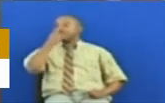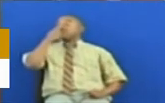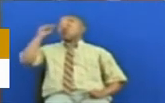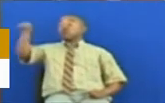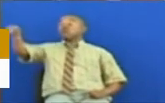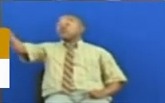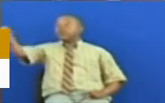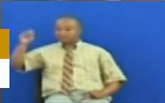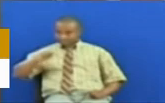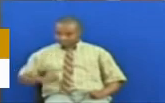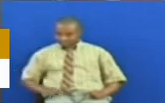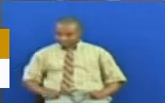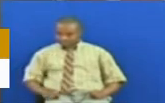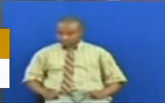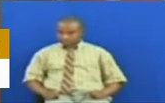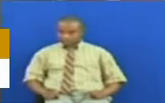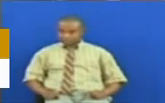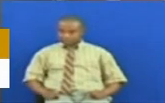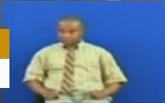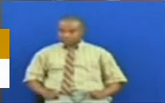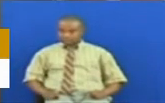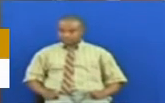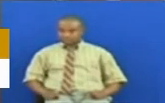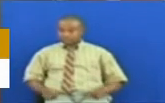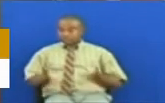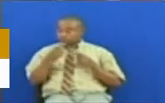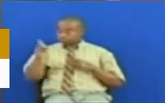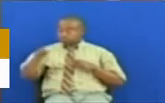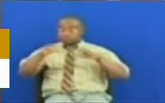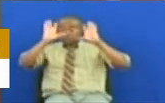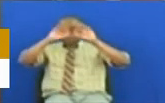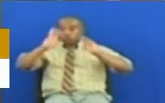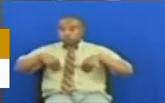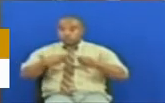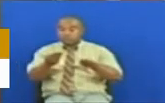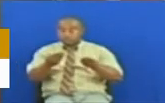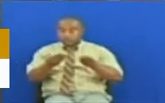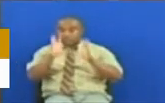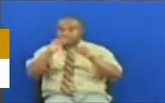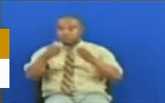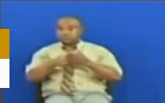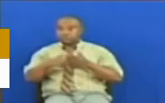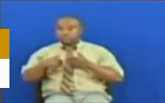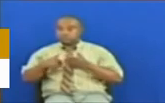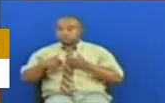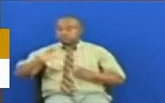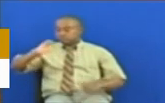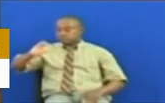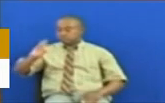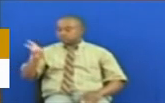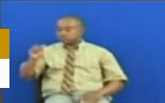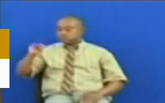bunge lako tukufu limetoa ripoti inaitwa Chenge 1 katika chenge 1